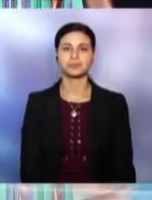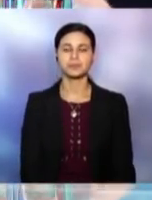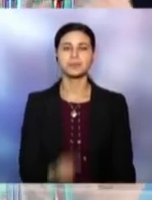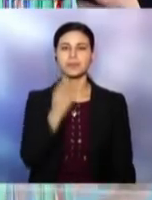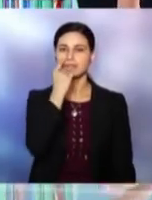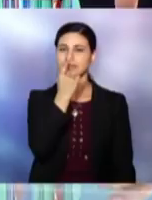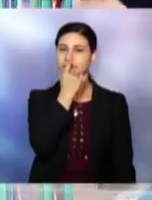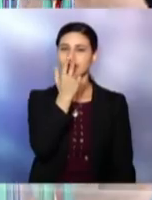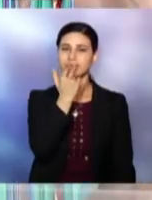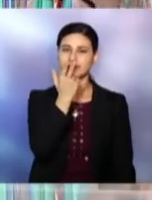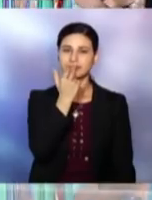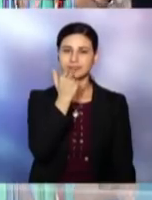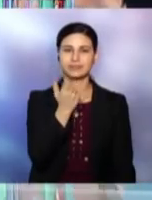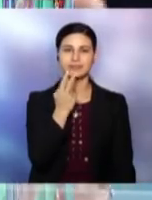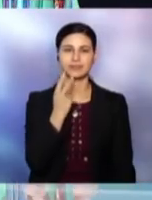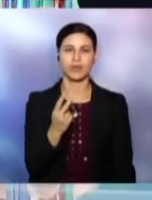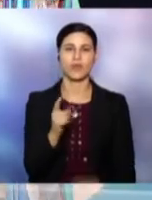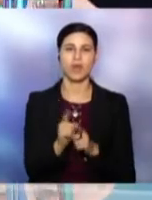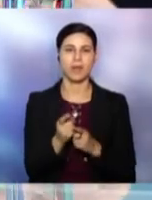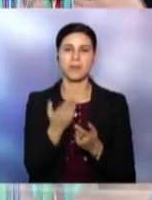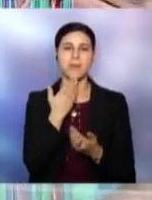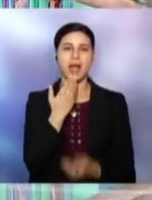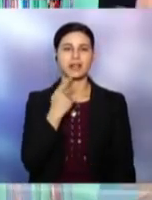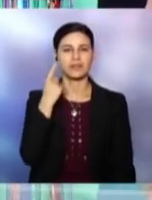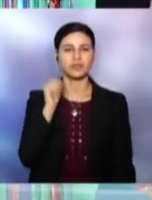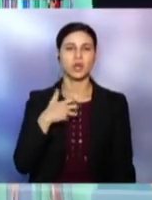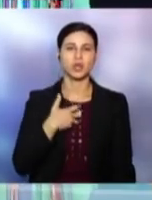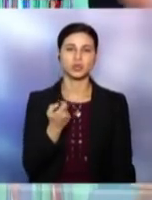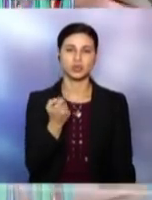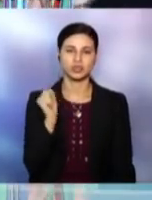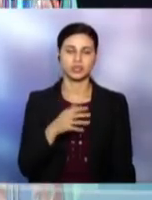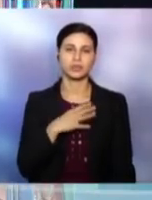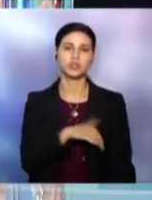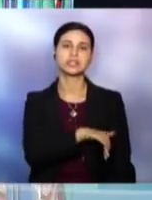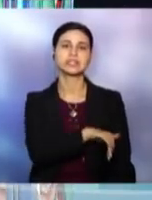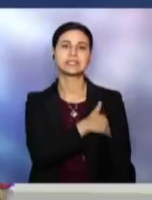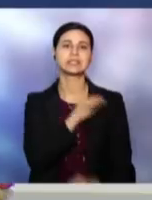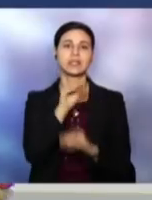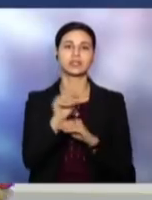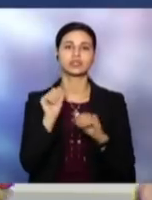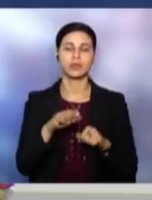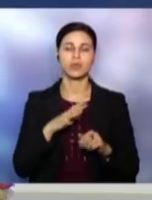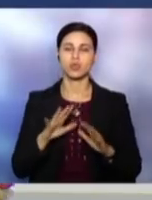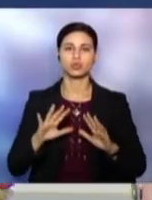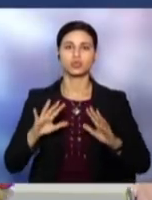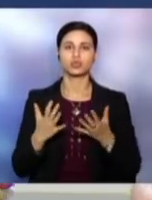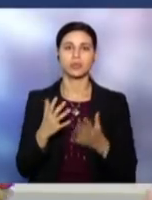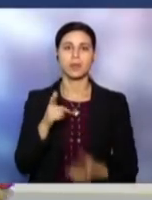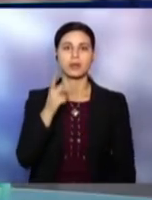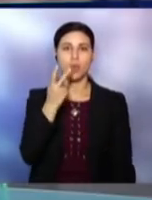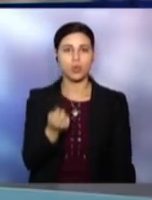ცხვირიდან გამონადენი, რინორია, ხველა შეიძლება იყოს ერთეული ტემპერატურული რეაქცია და უცებ